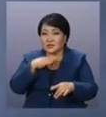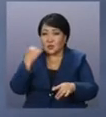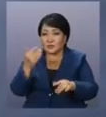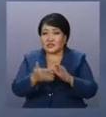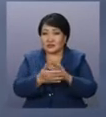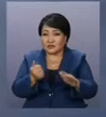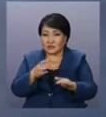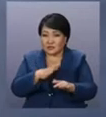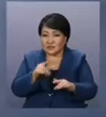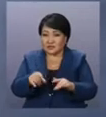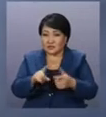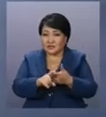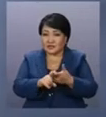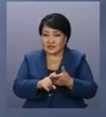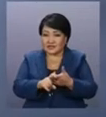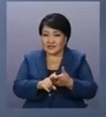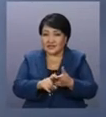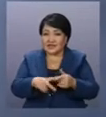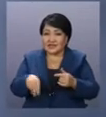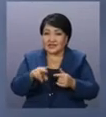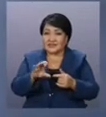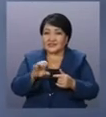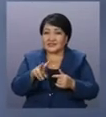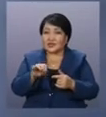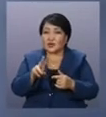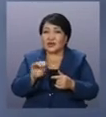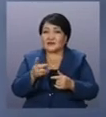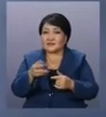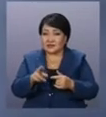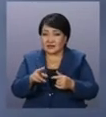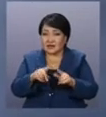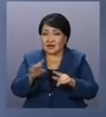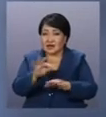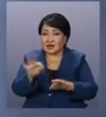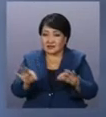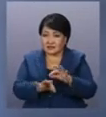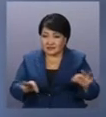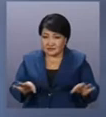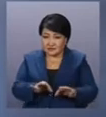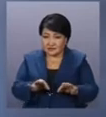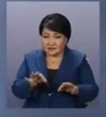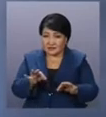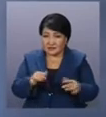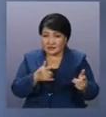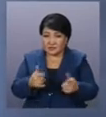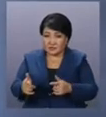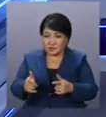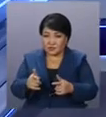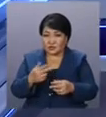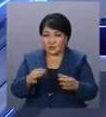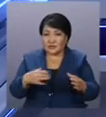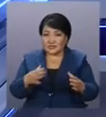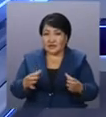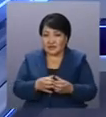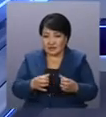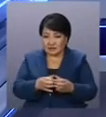дислокация картасын жасадық. Ол дегеніміз біздің бригадалар, жаңағы скорый помощь адамдары, жедел